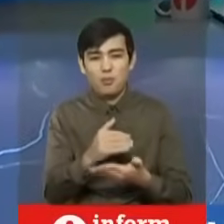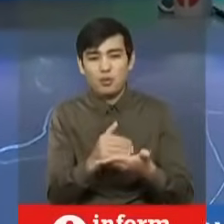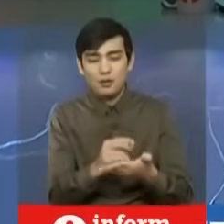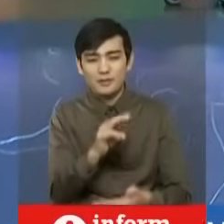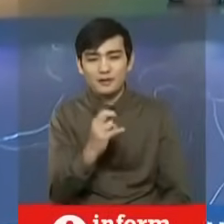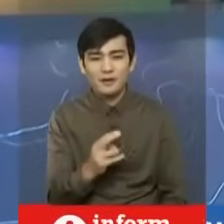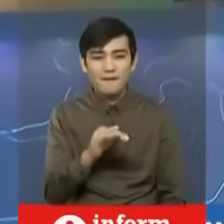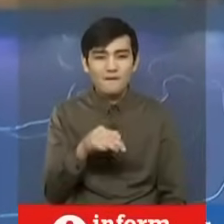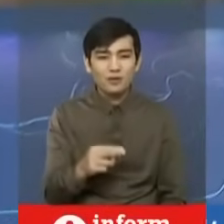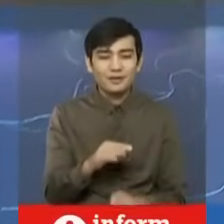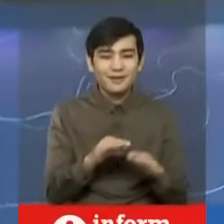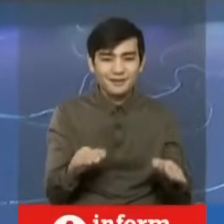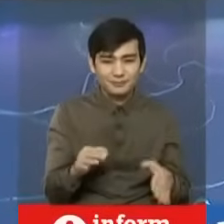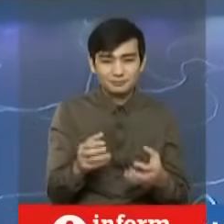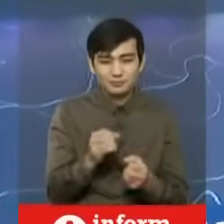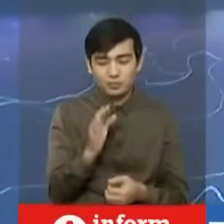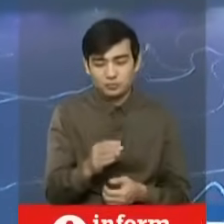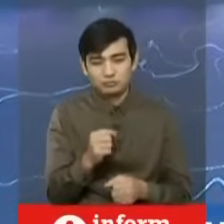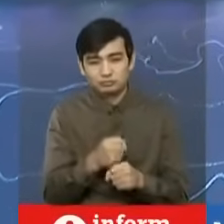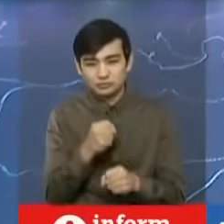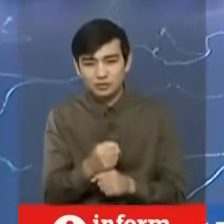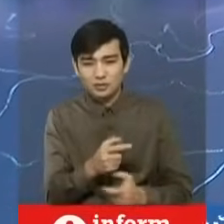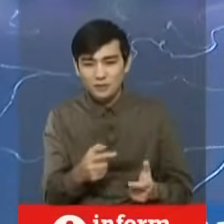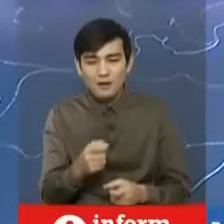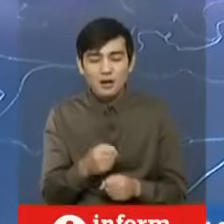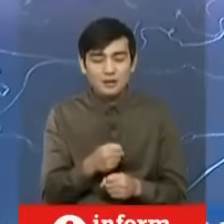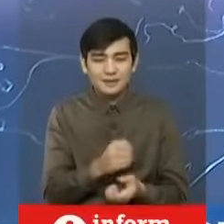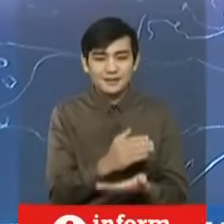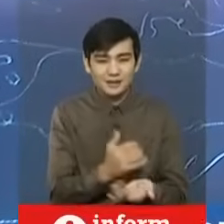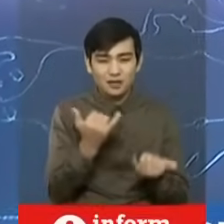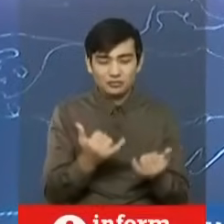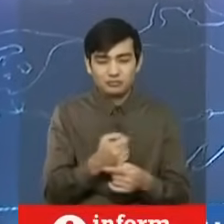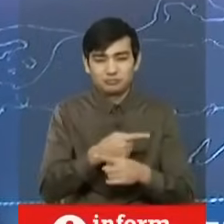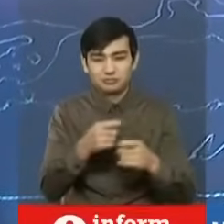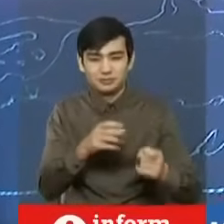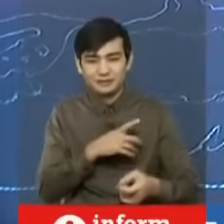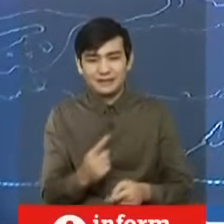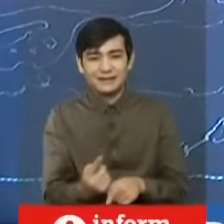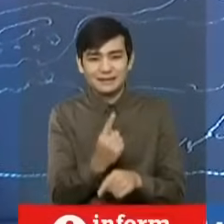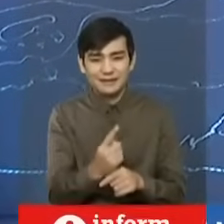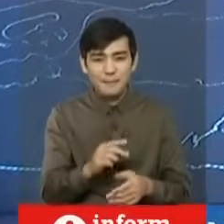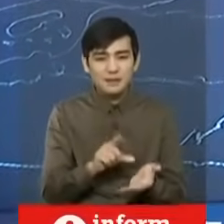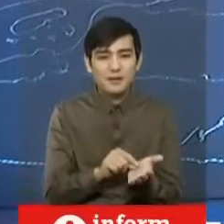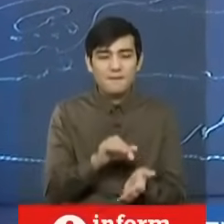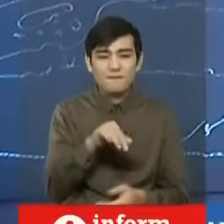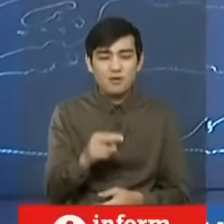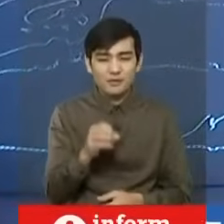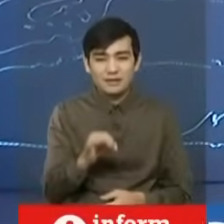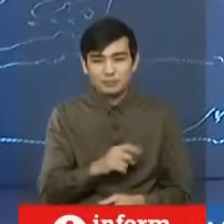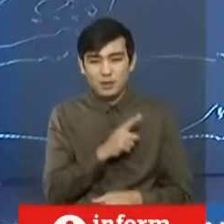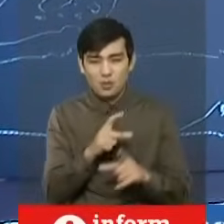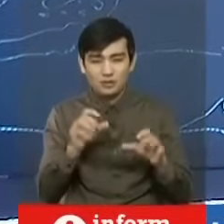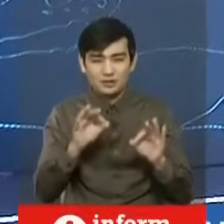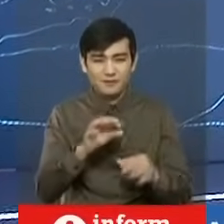нацфонде сейчас ведутся подготовительные работы об этом рассказали в Едином накопительном пенсионном фонде специалисты также